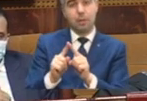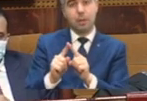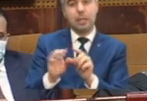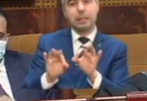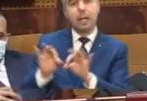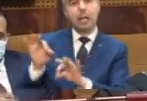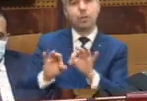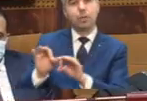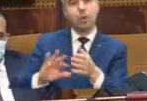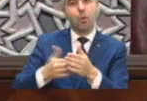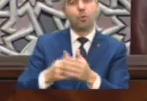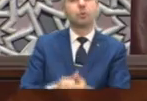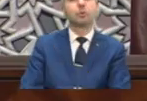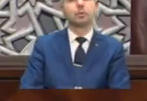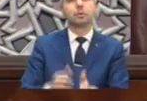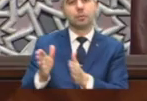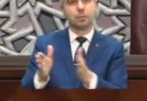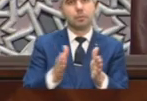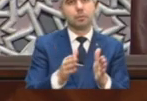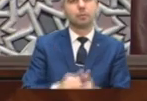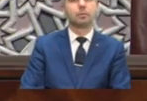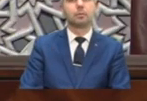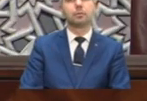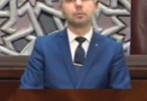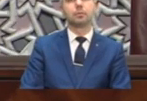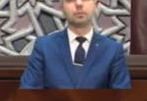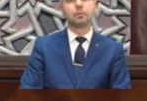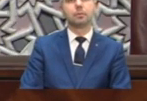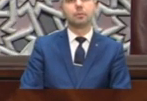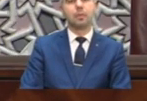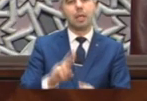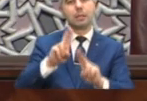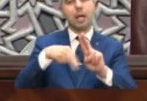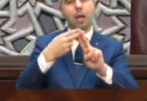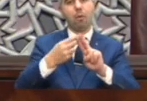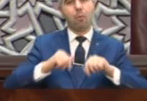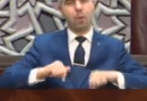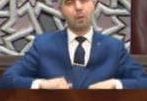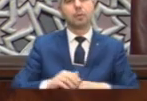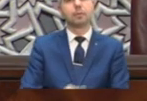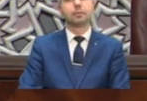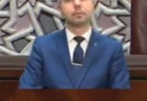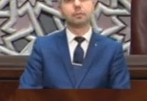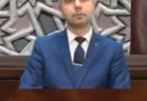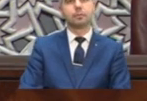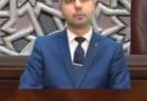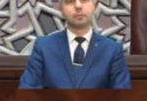الاستراتيجية الجديدة شكرا السيد النائب المحترم. الجواب للسيد الوزير، تفضل السيد